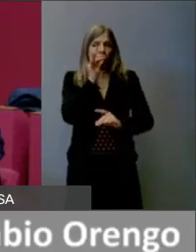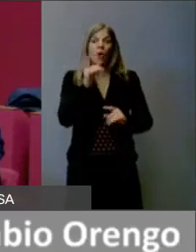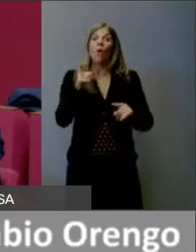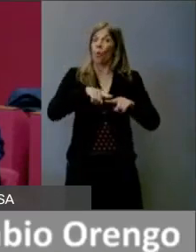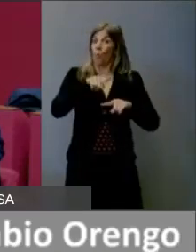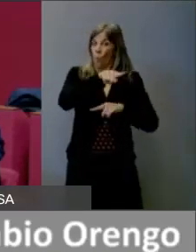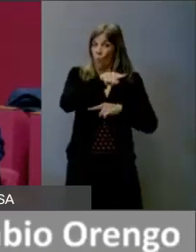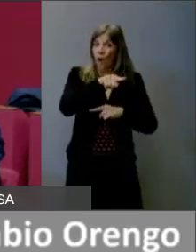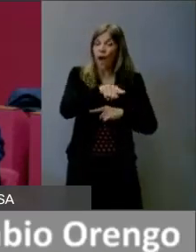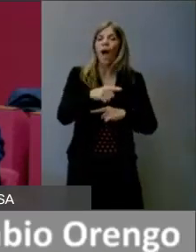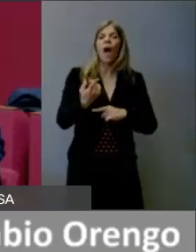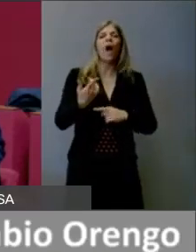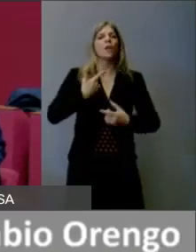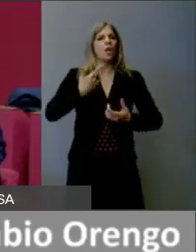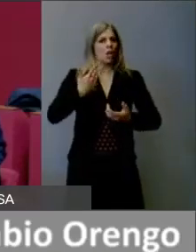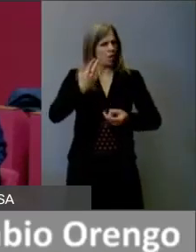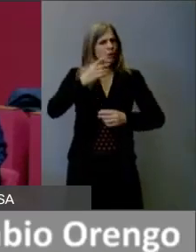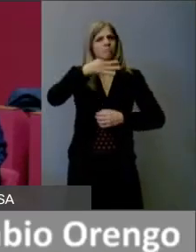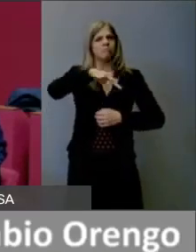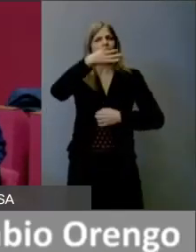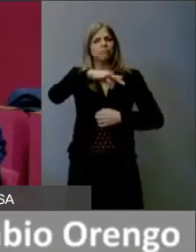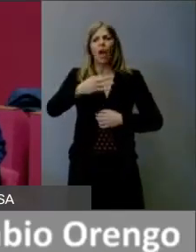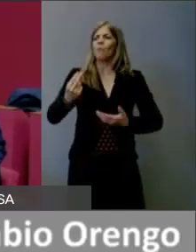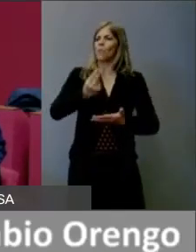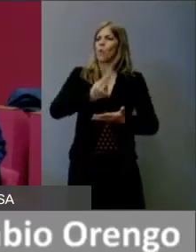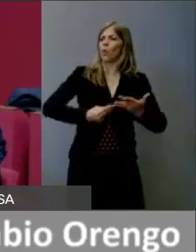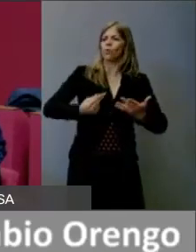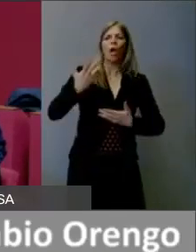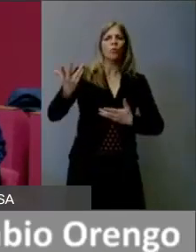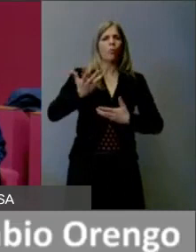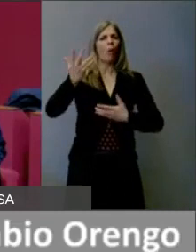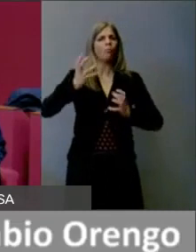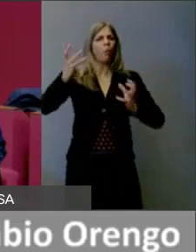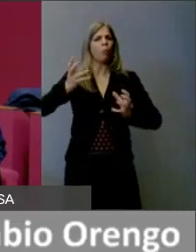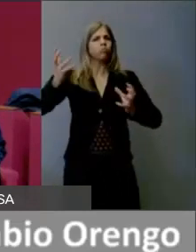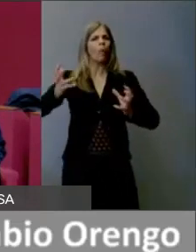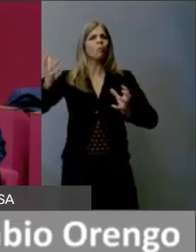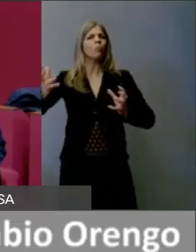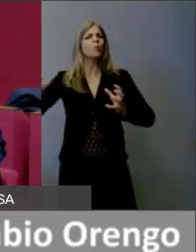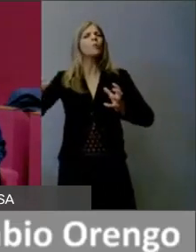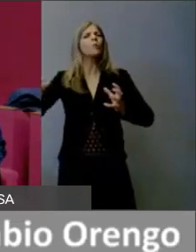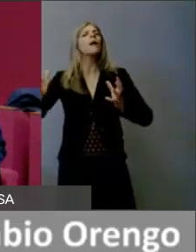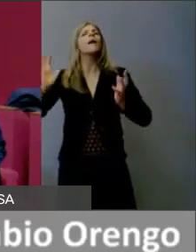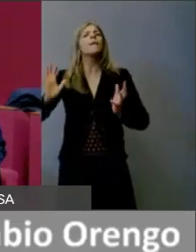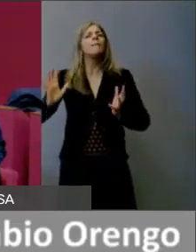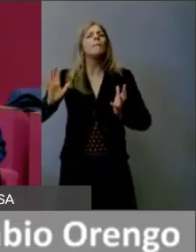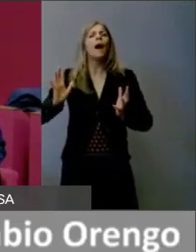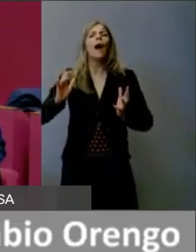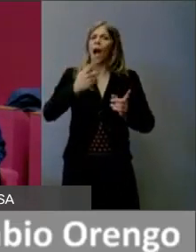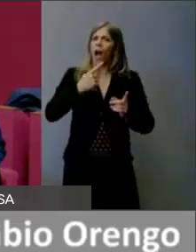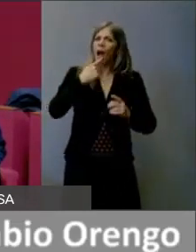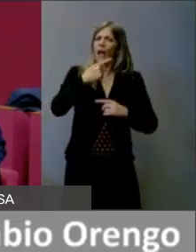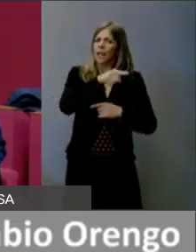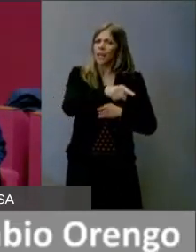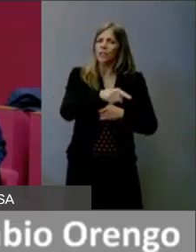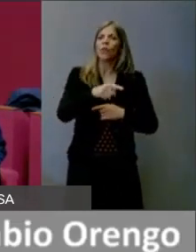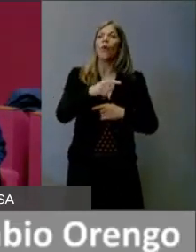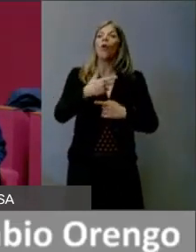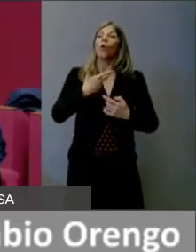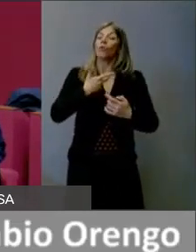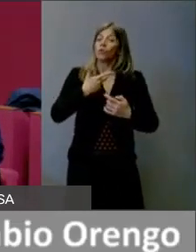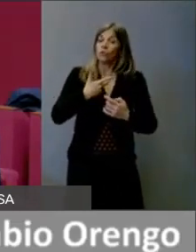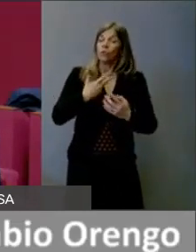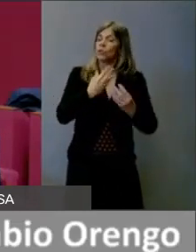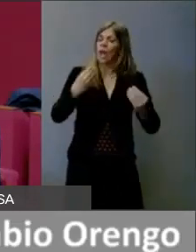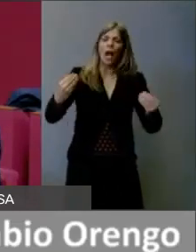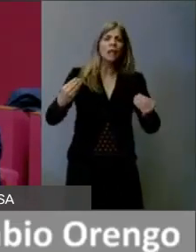naturalmente dei grandi progetti, però dice avranno anche degli impatti, avremo la presenza di